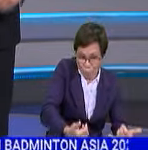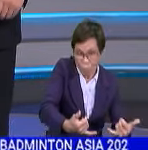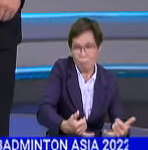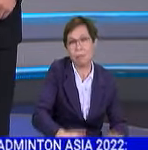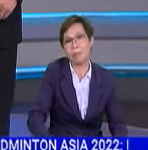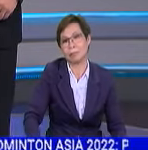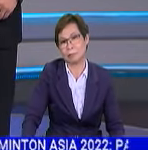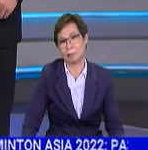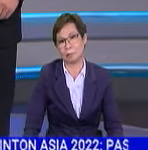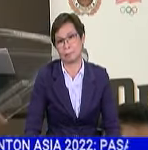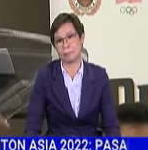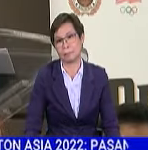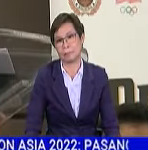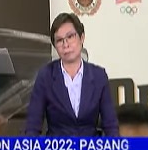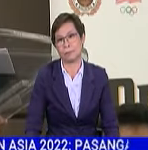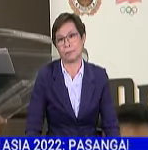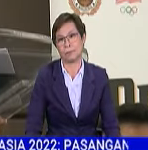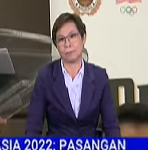merta.